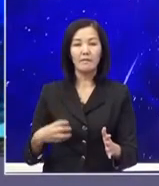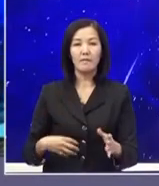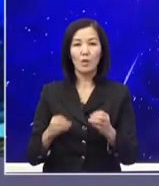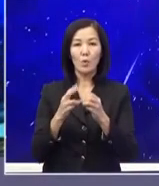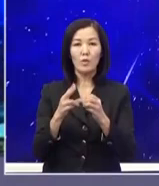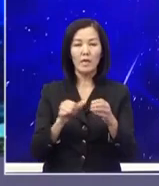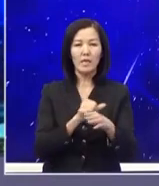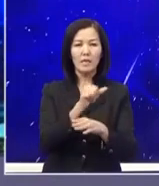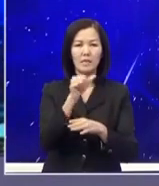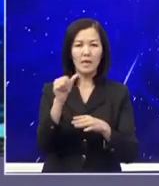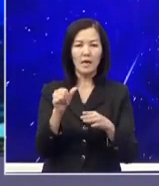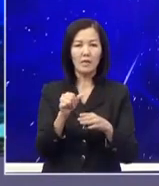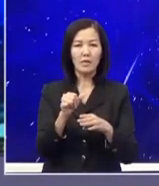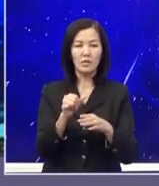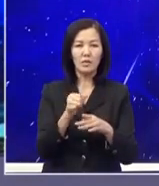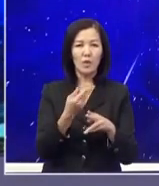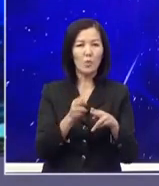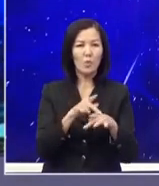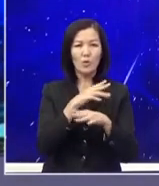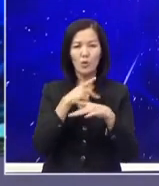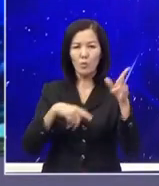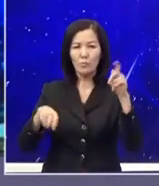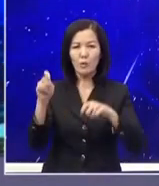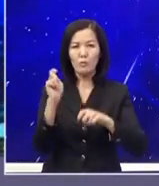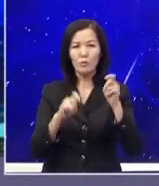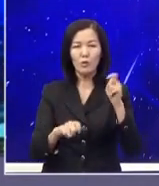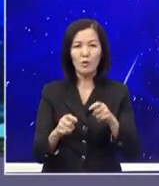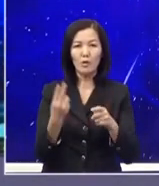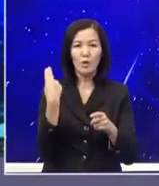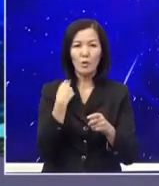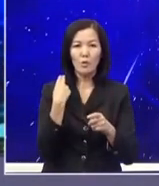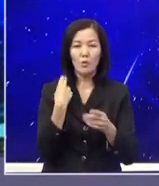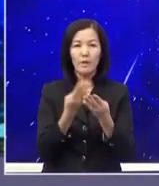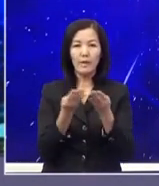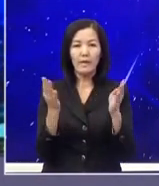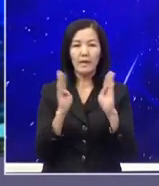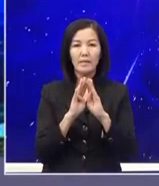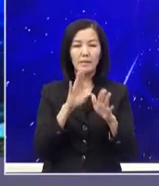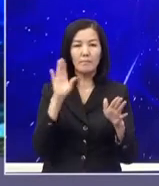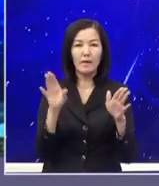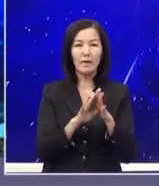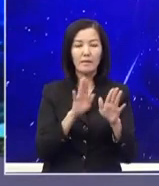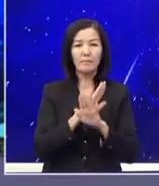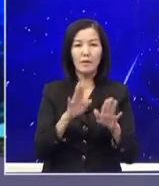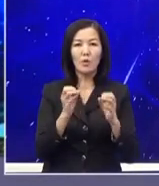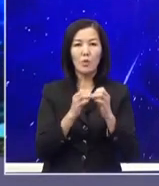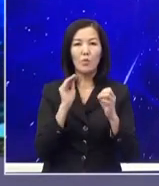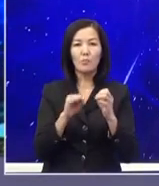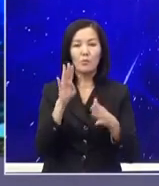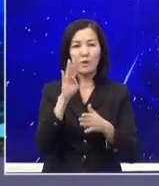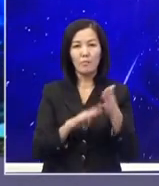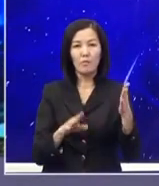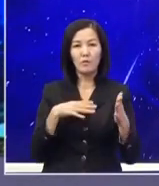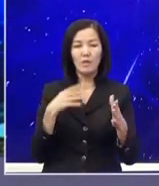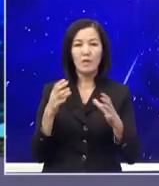Францияда 12 сағат ішінде 4 ай мөлшеріндегі жауын шашын жауған. Ал Ұлыбританияда карантин режиміне бағынбағандарға 10 мың фунт айыппұл